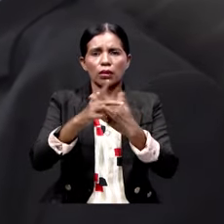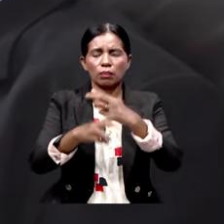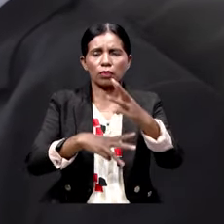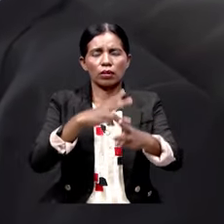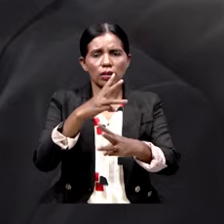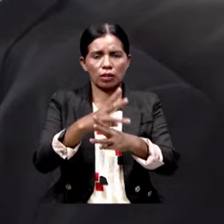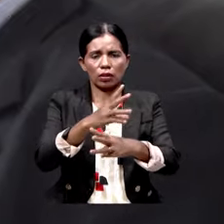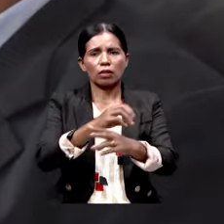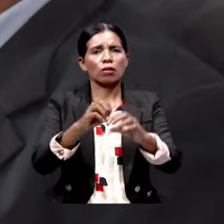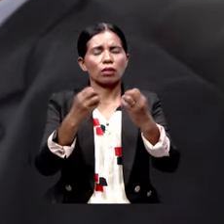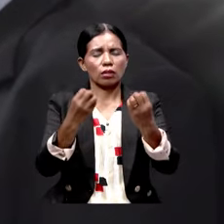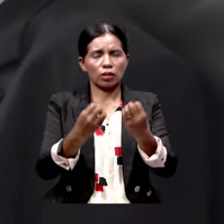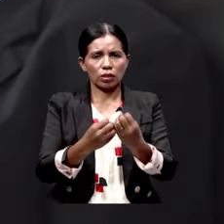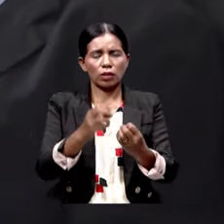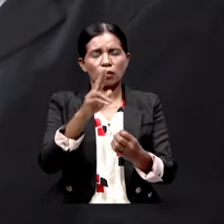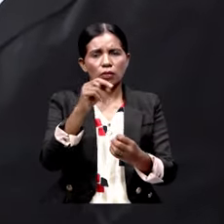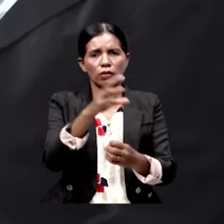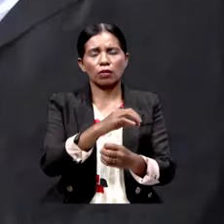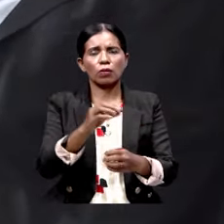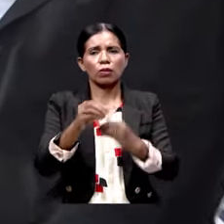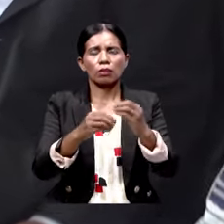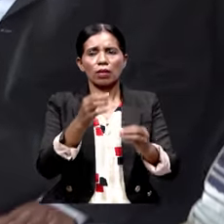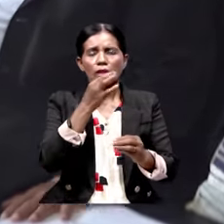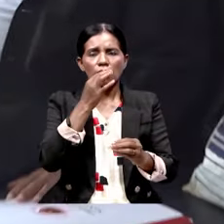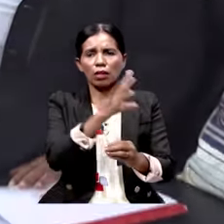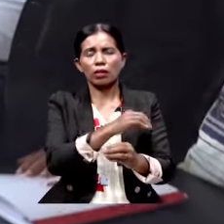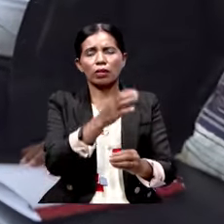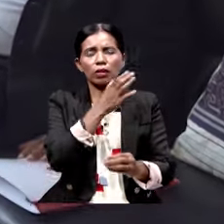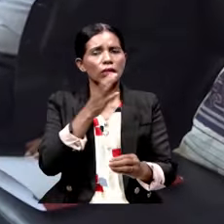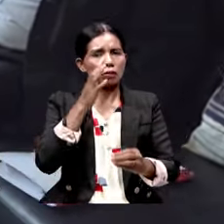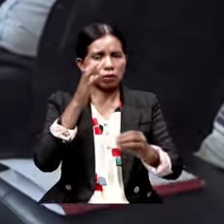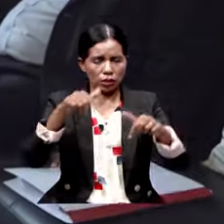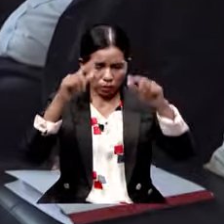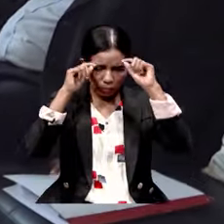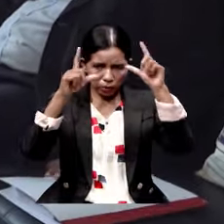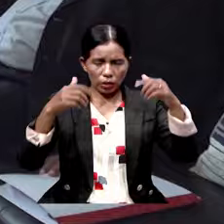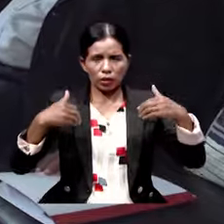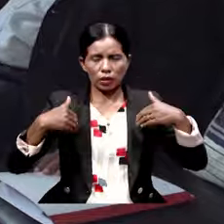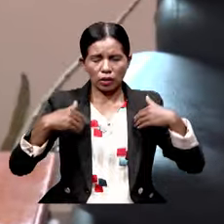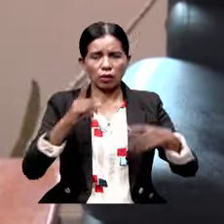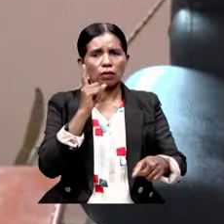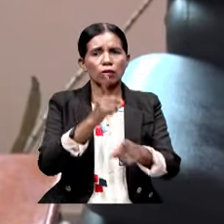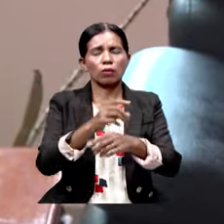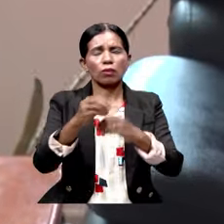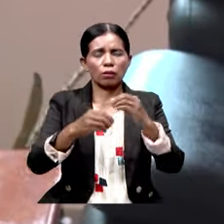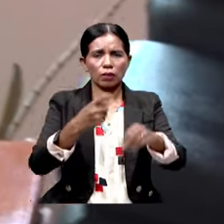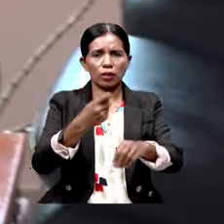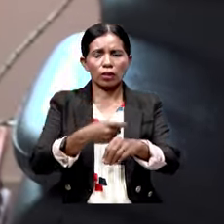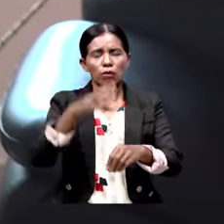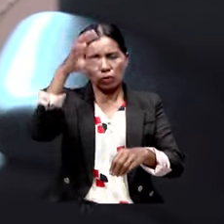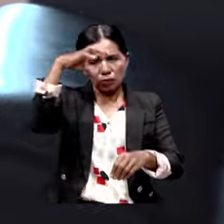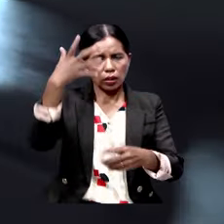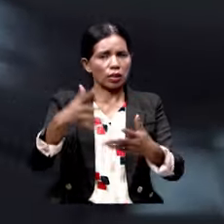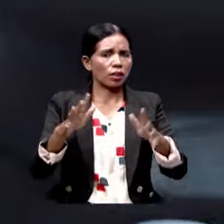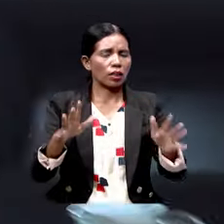no Organizasaun Nasoins Unidas, ba alimentasaun no agricultura iha Timor Leste, iha ona sinal claro kono ba bailorong naruk nebe mak se